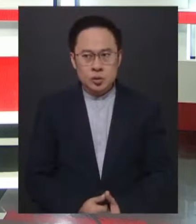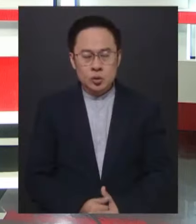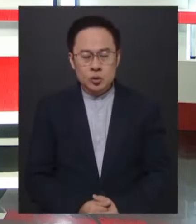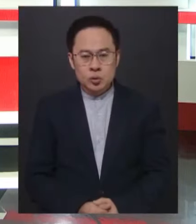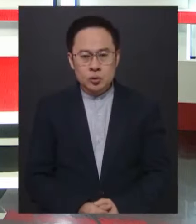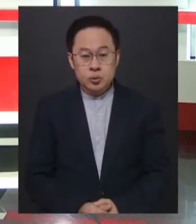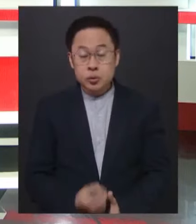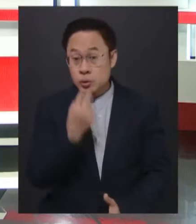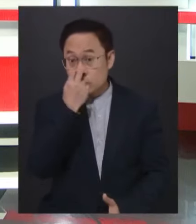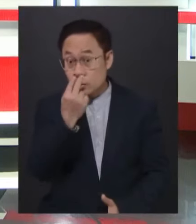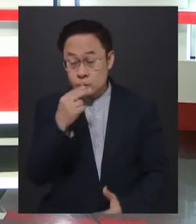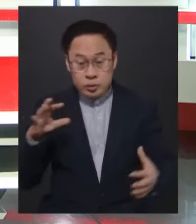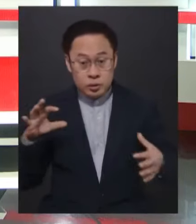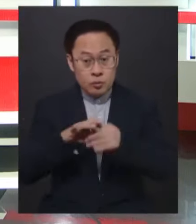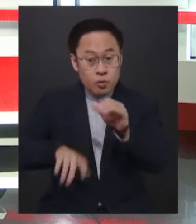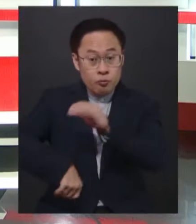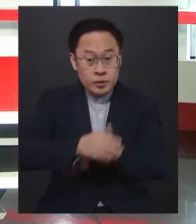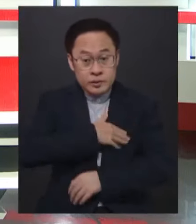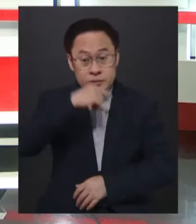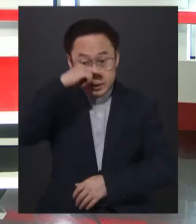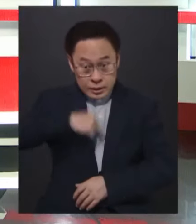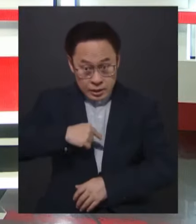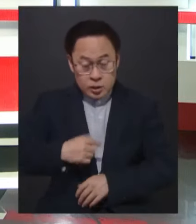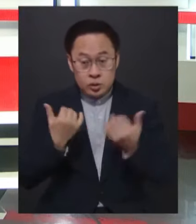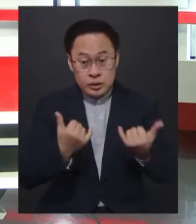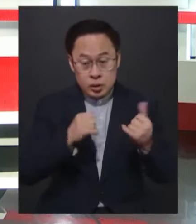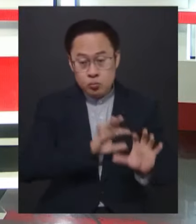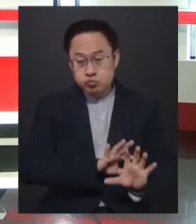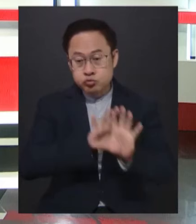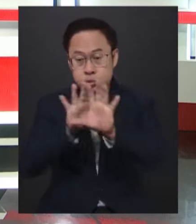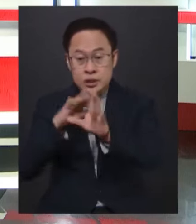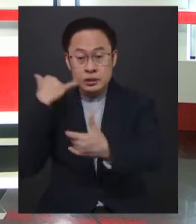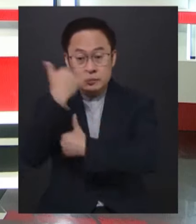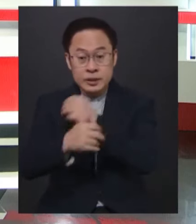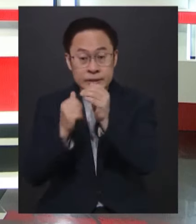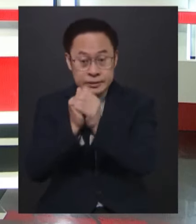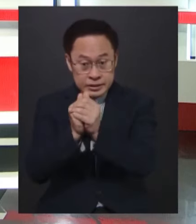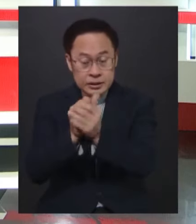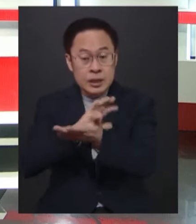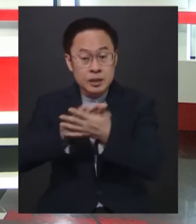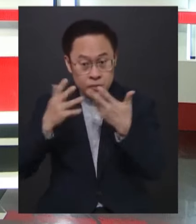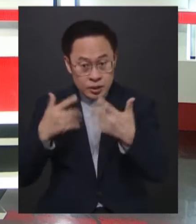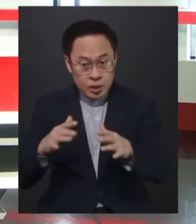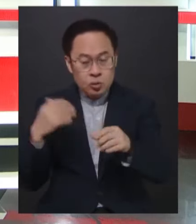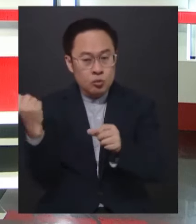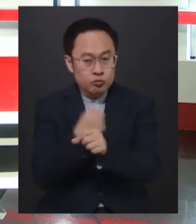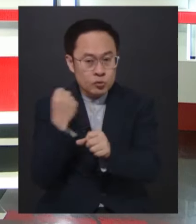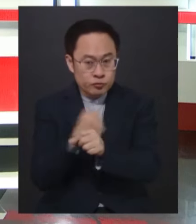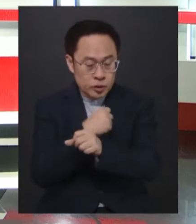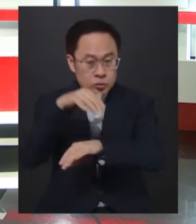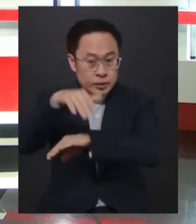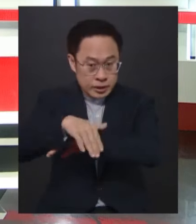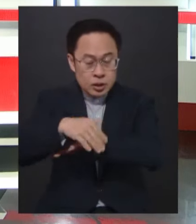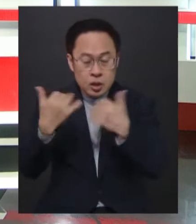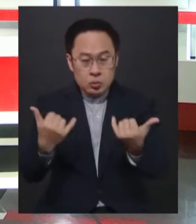ช่วงนี้ครับเรามาดูเรื่องราวของฟุตบอลทีมชาติไทยกันหน่อยนะครับล่าสุดครับเดินทางไปถึงประเทศจีนแล้วแล้วก็ลงฝึกซ้อมอย่างต่อเนื่องแล้วก็ได้นักเตะมาคร